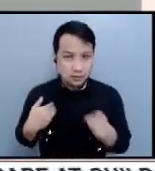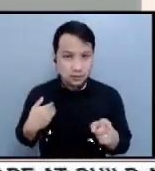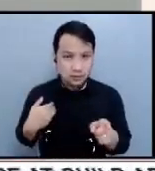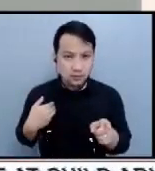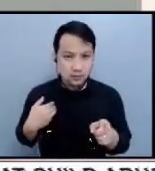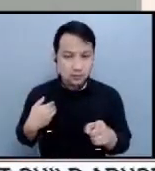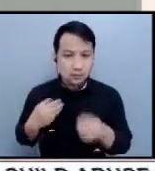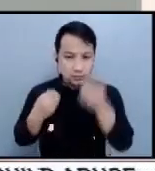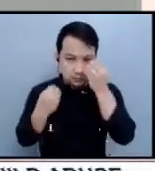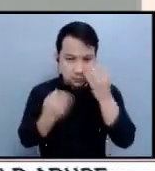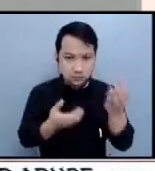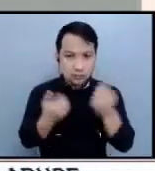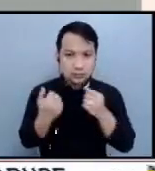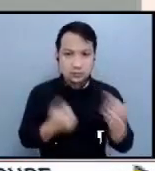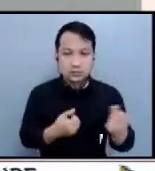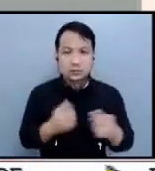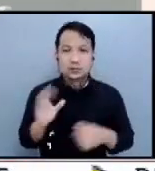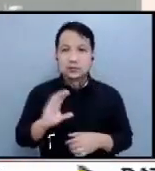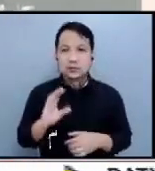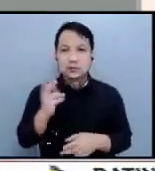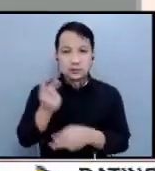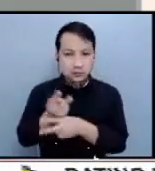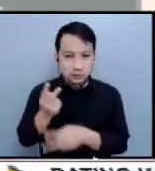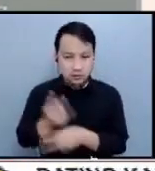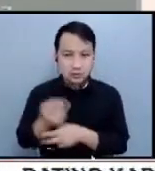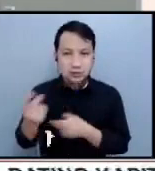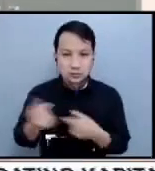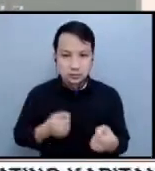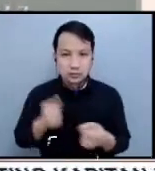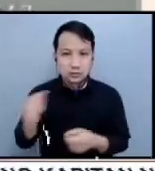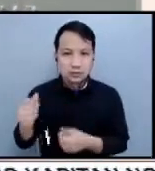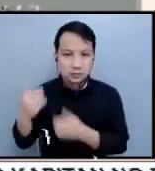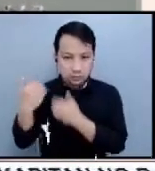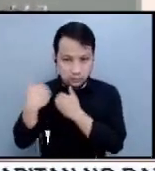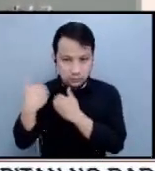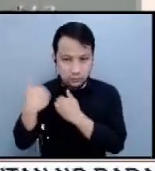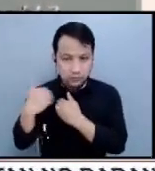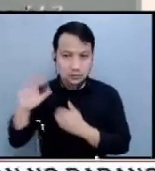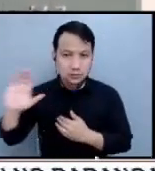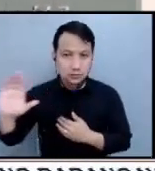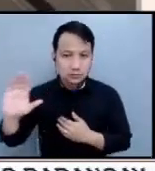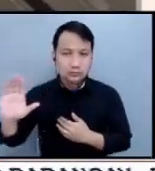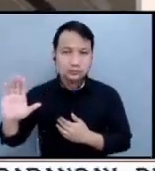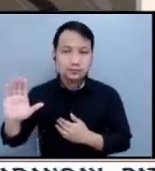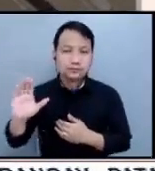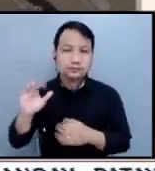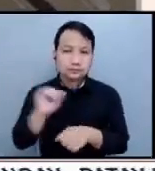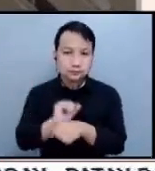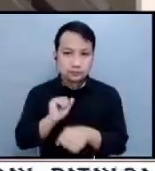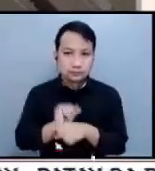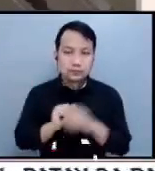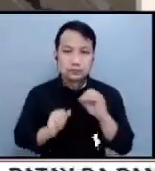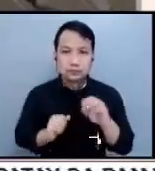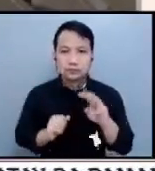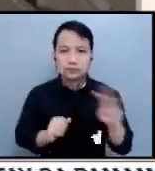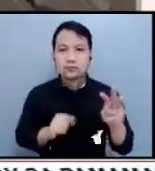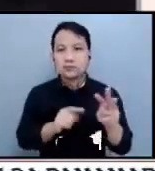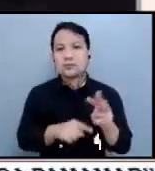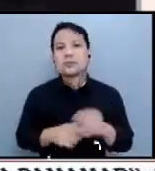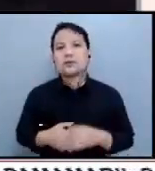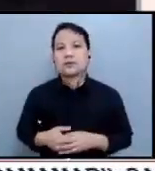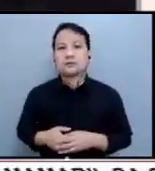na hindi mag-comply o hindi ginampanan ang kanilang responsibilidad sa kanilang empleyadong OFW.